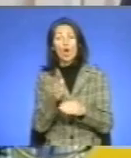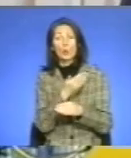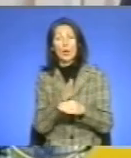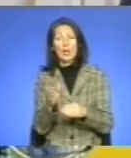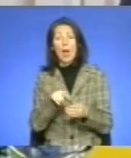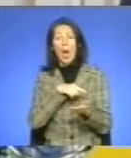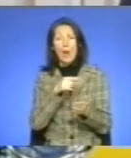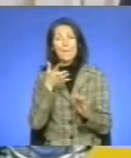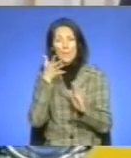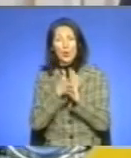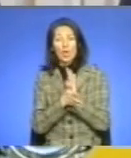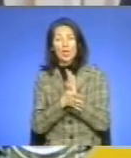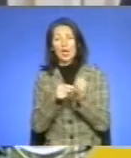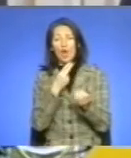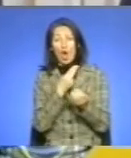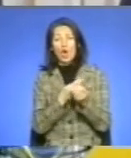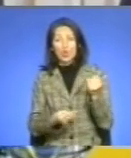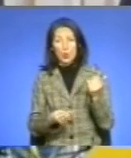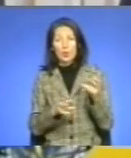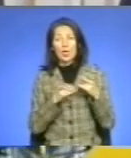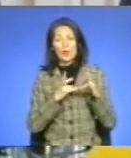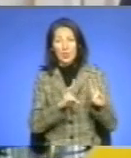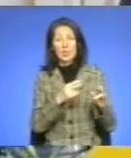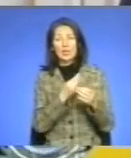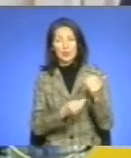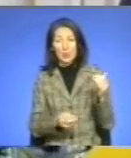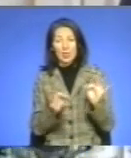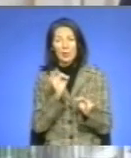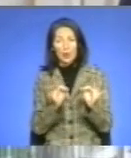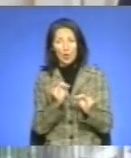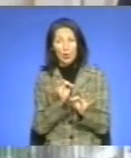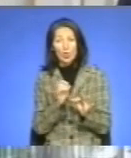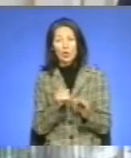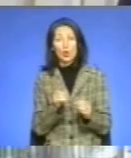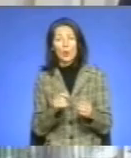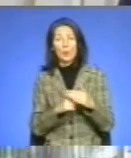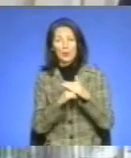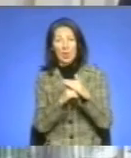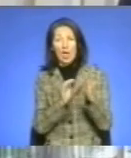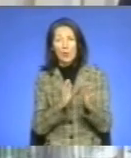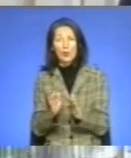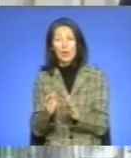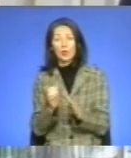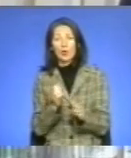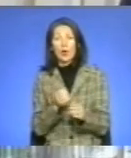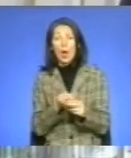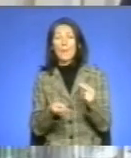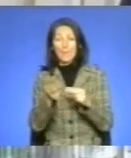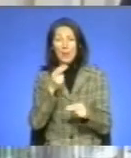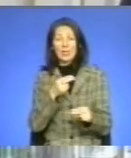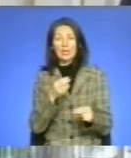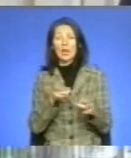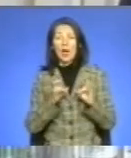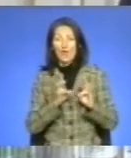«збитки» в природоохоронному законодавстві, а також щодо підстав та порядку здійснення розрахунку розміру шкоди, заподіяної державі